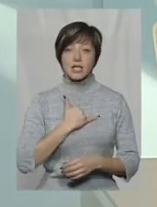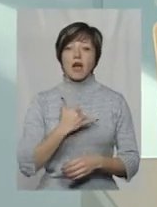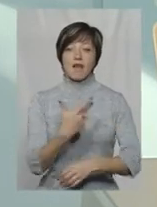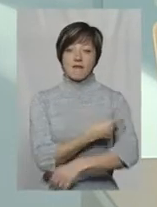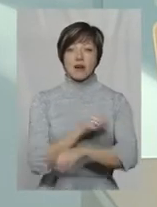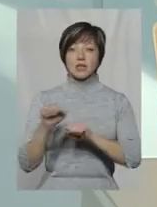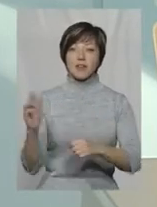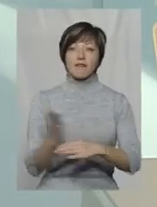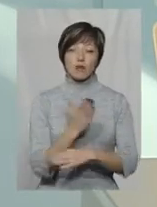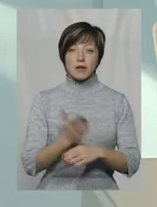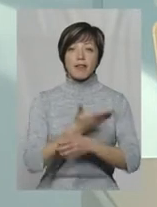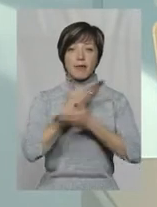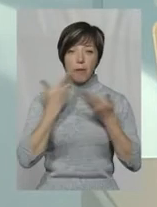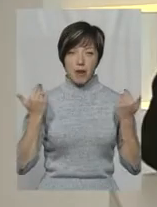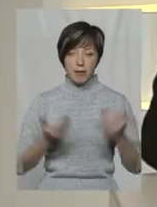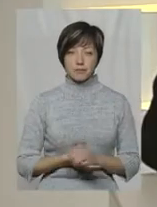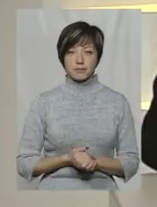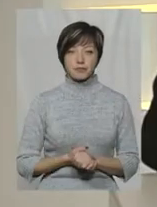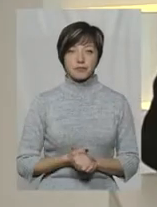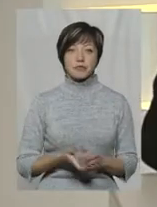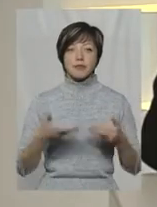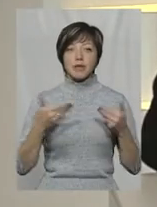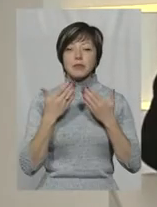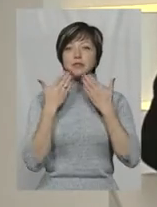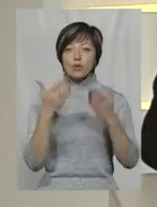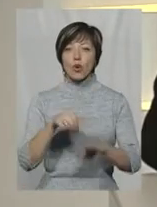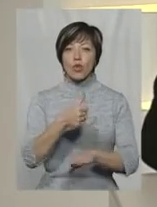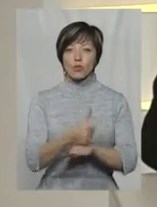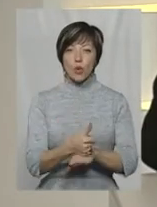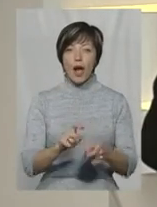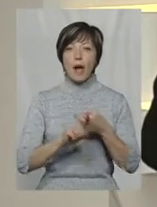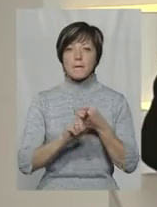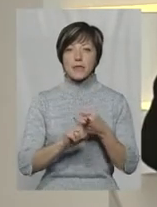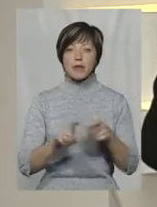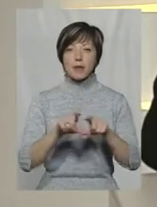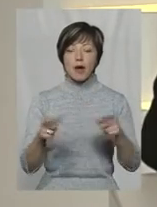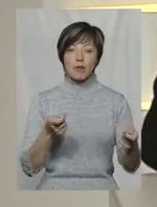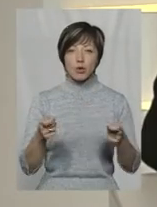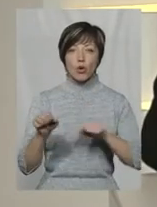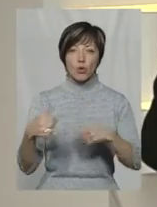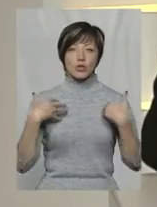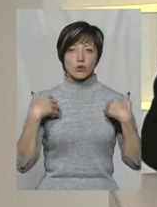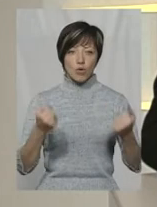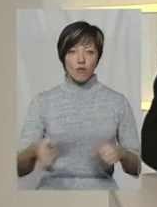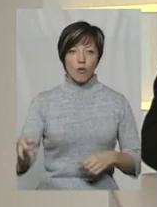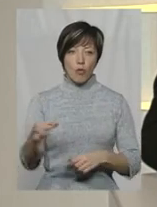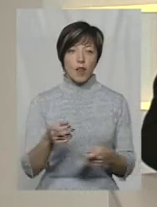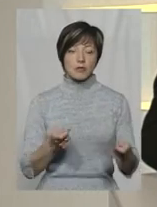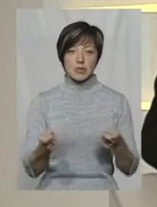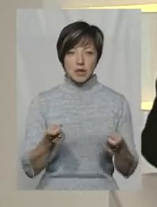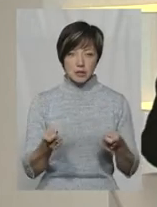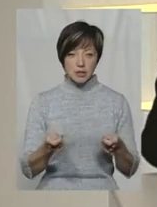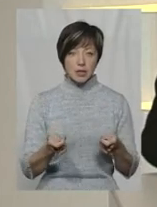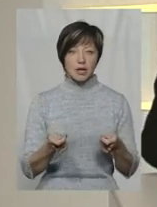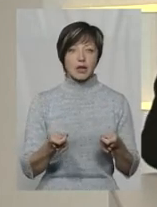по виробництву немає. Ми звернулися до головного епідеміолога Департаменту охорони здоров'я облдержадміністрації